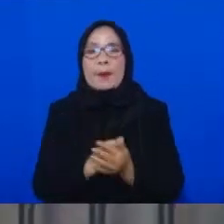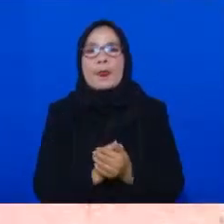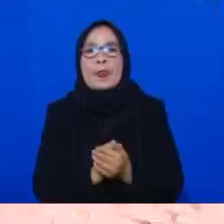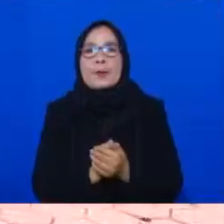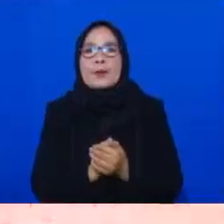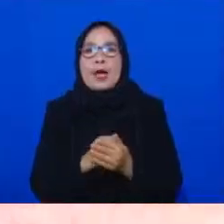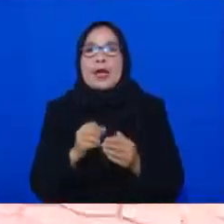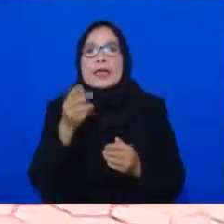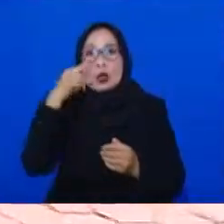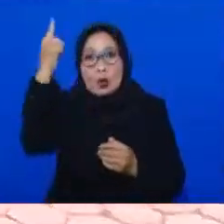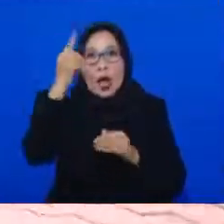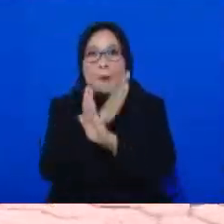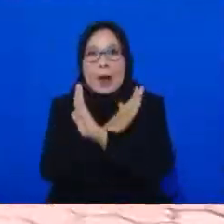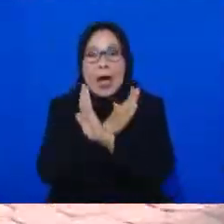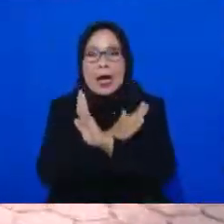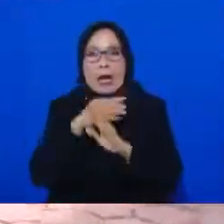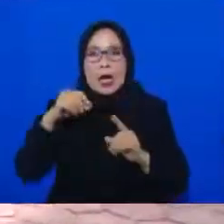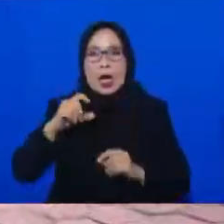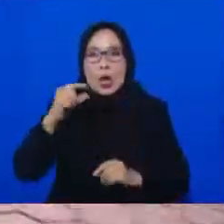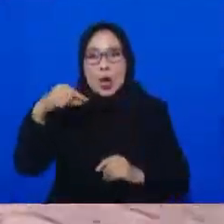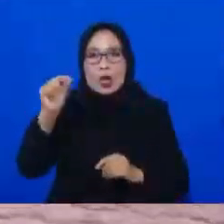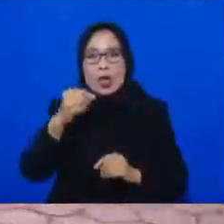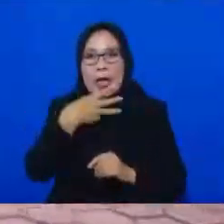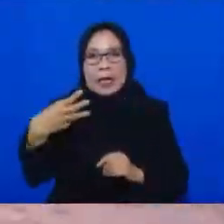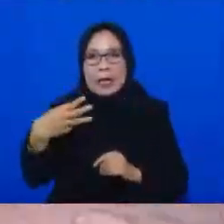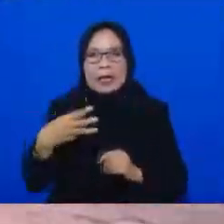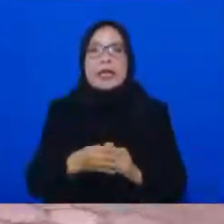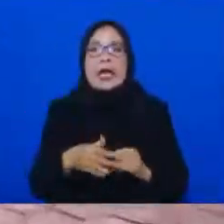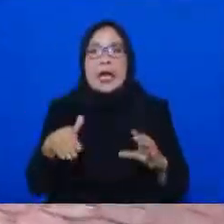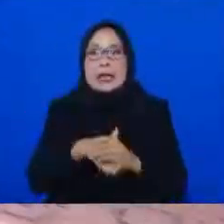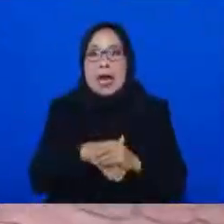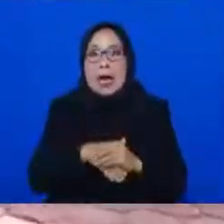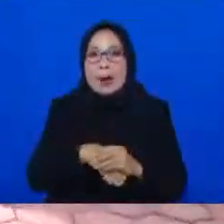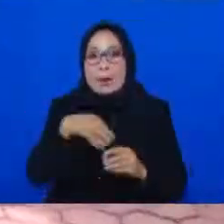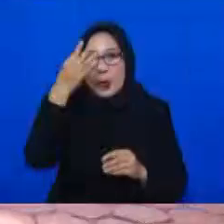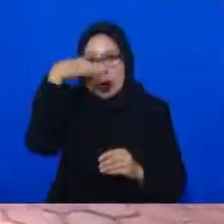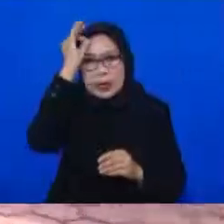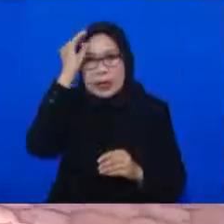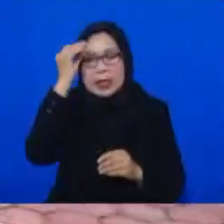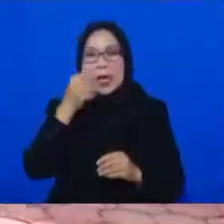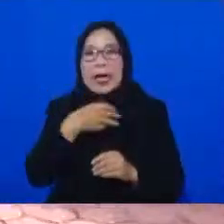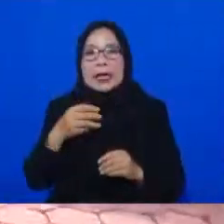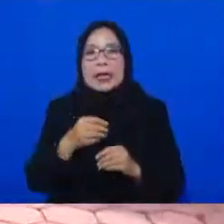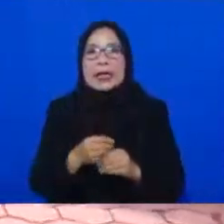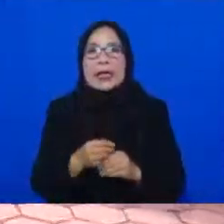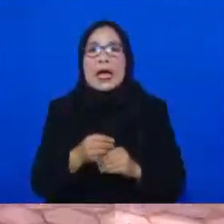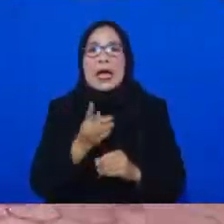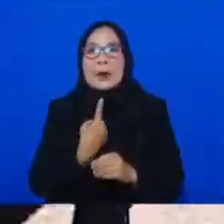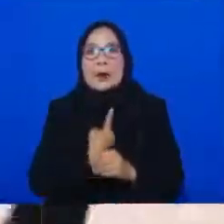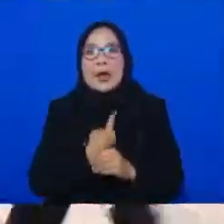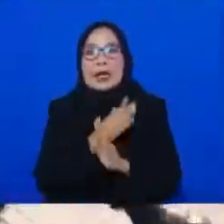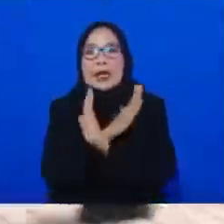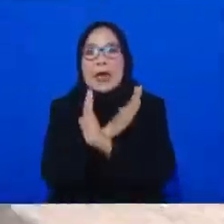diduga melanggar kode etik bahwa setiap pejabat Polri di dalam etika berkepribadian dilarang melakukan tindakan kekerasan, berlaku